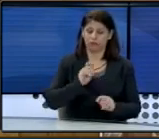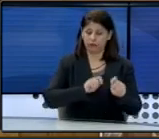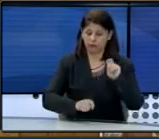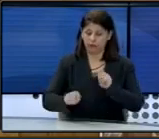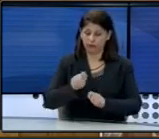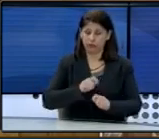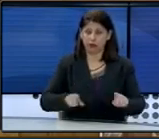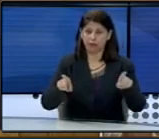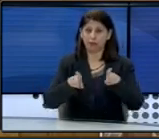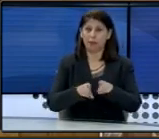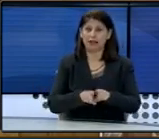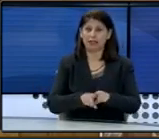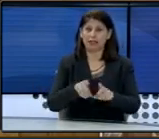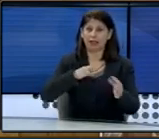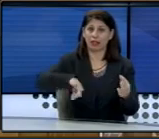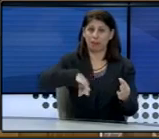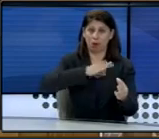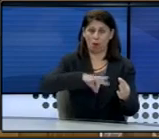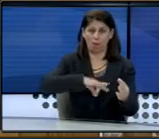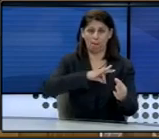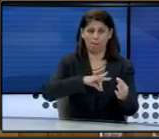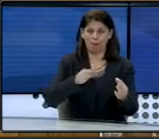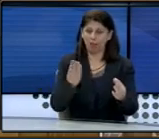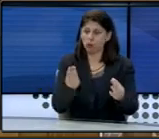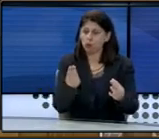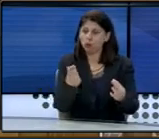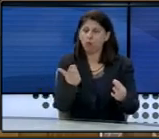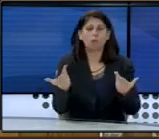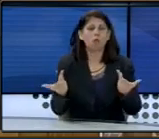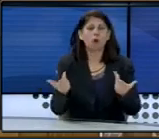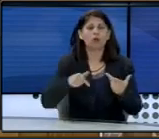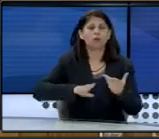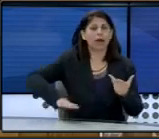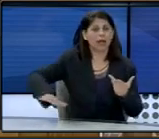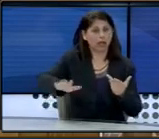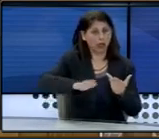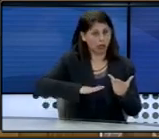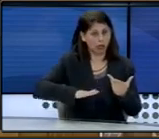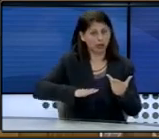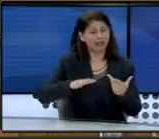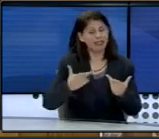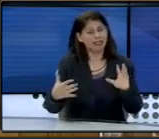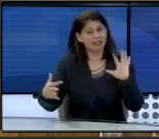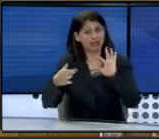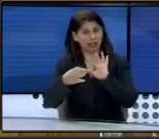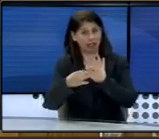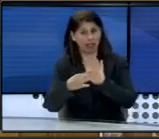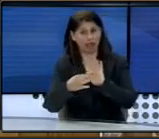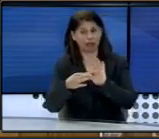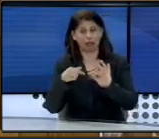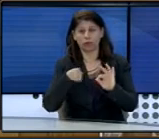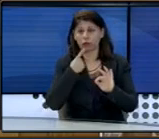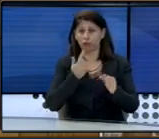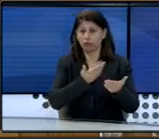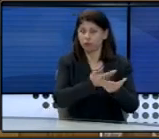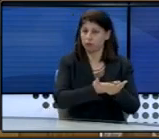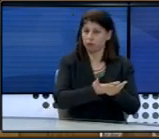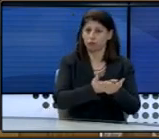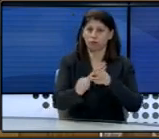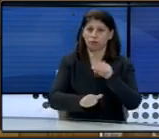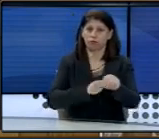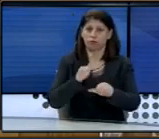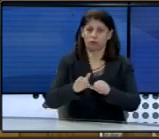συνδιαμορφώνοντας τη διπλωματική αρχιτεκτονική στην περιοχή της, είτε συνδέοντας, όπως είχαμε προτείνει, την